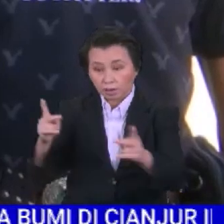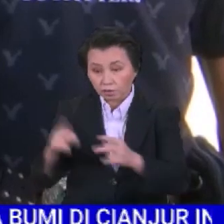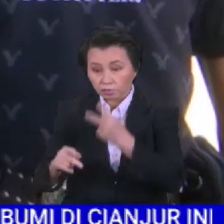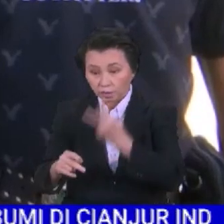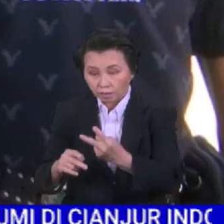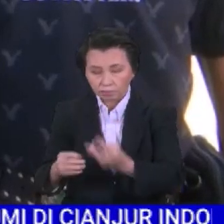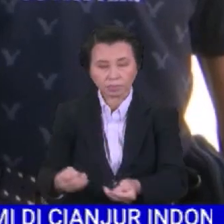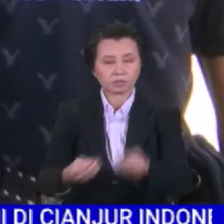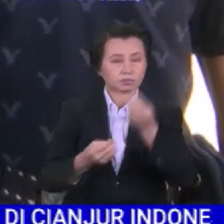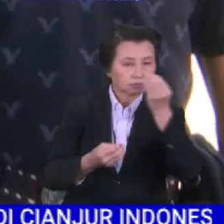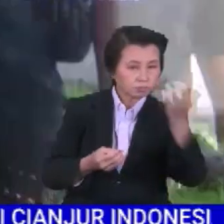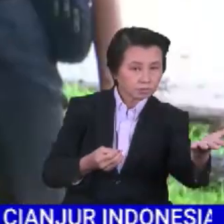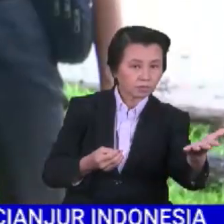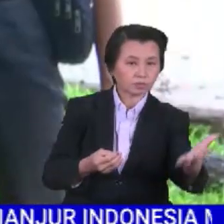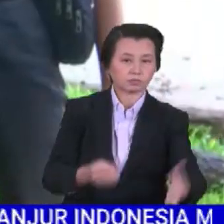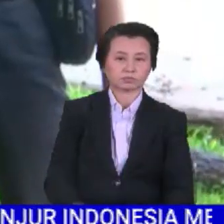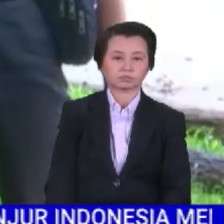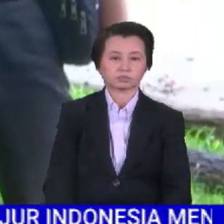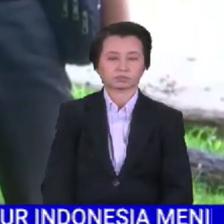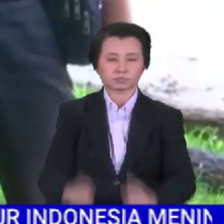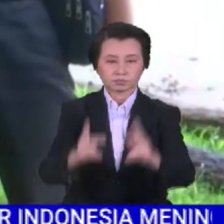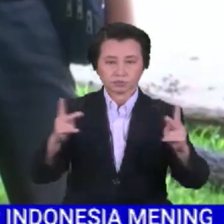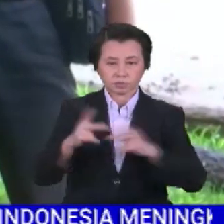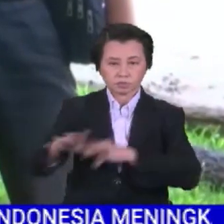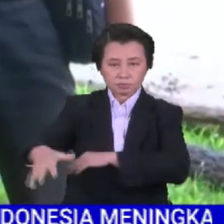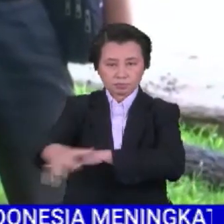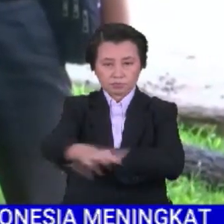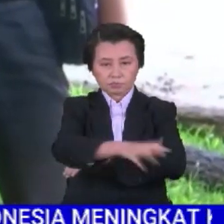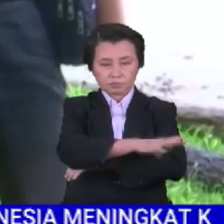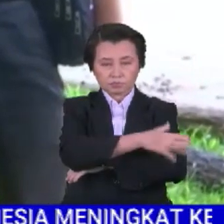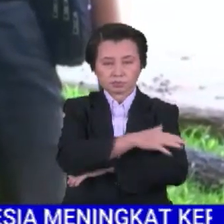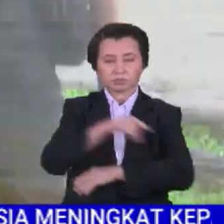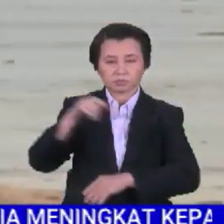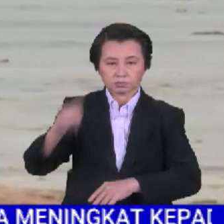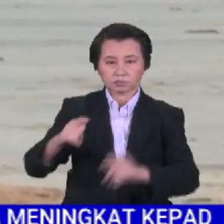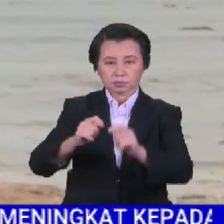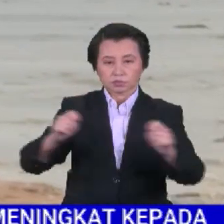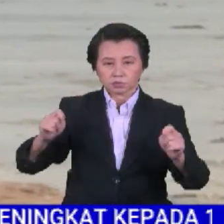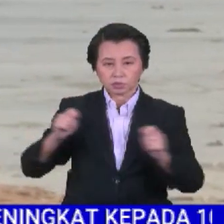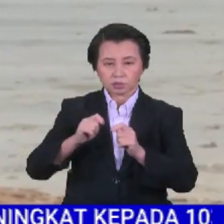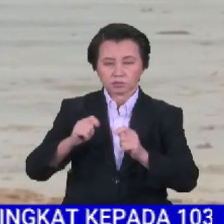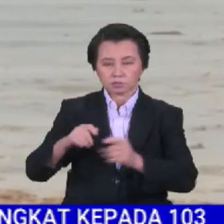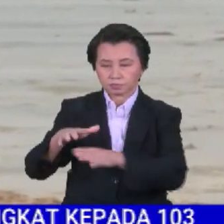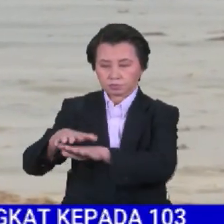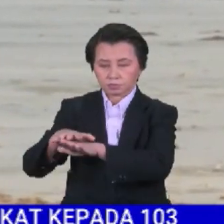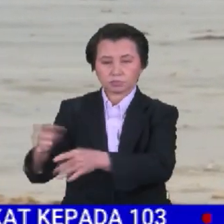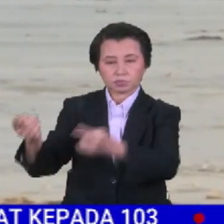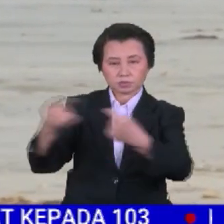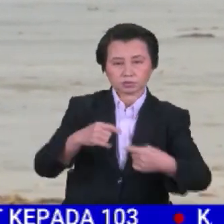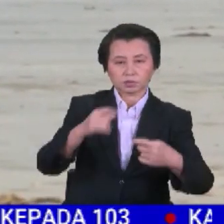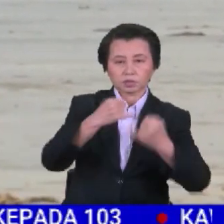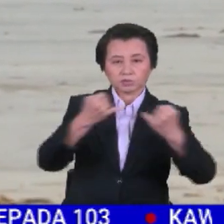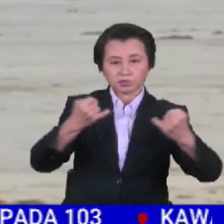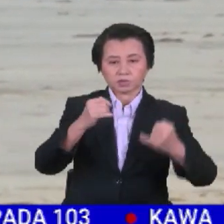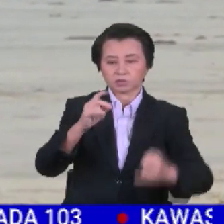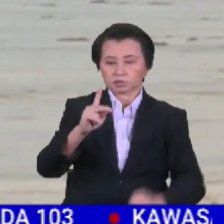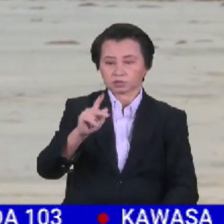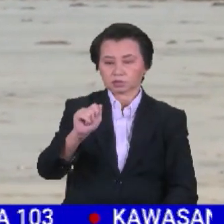Kampung kawasan pantai Kampung pohon batu antara destinasi pendaratan penyu jenis Karang